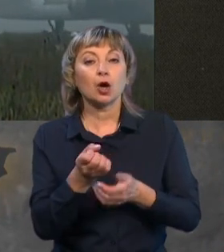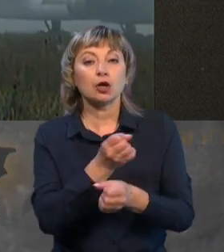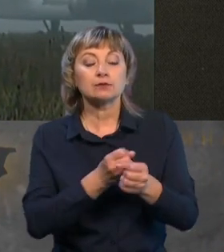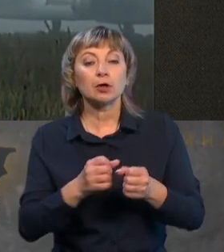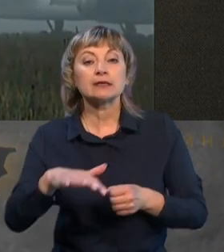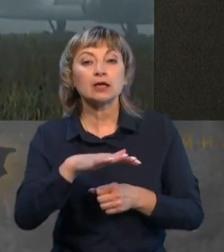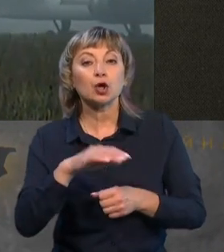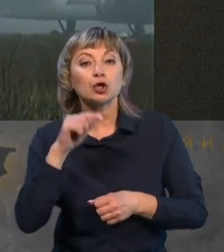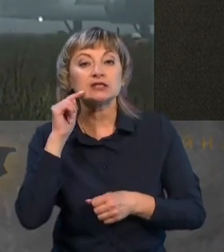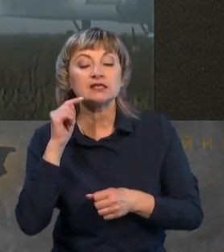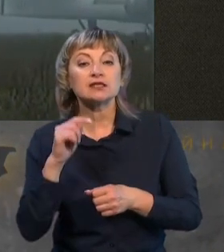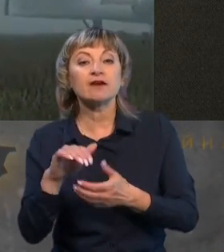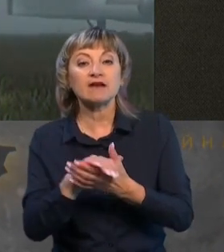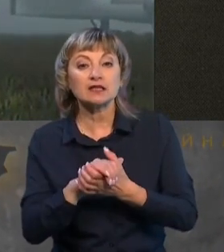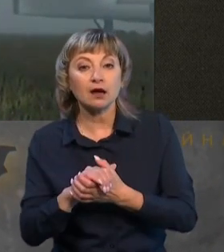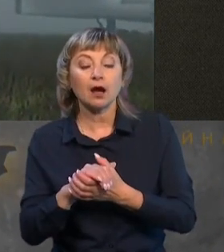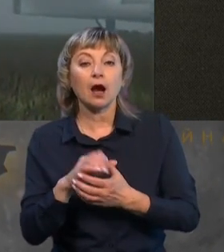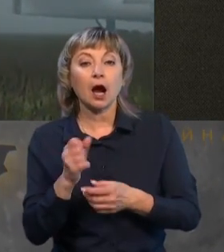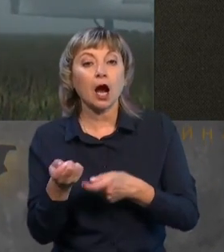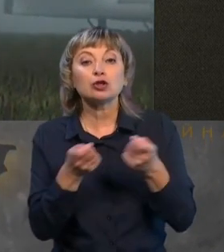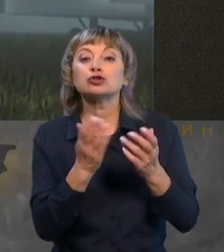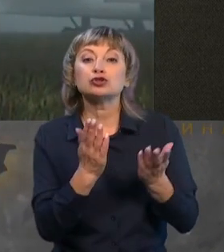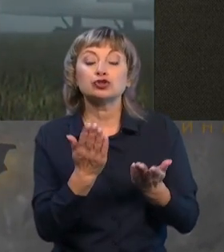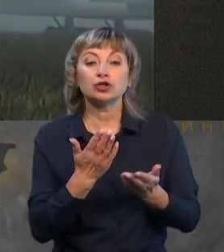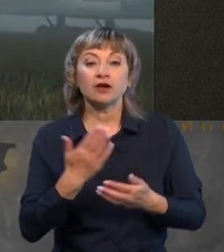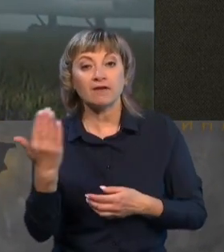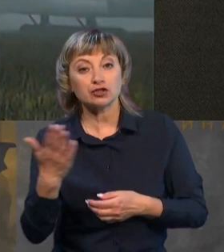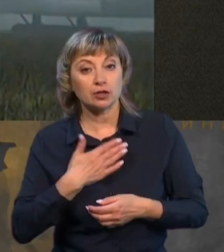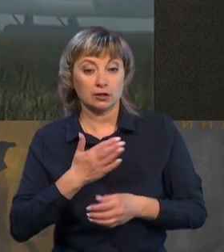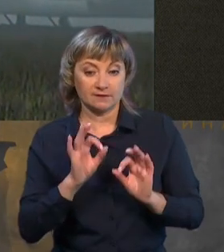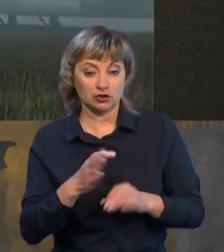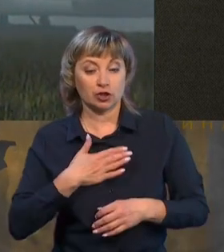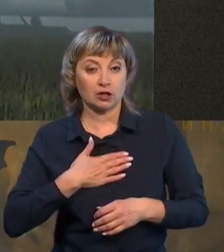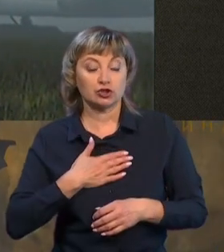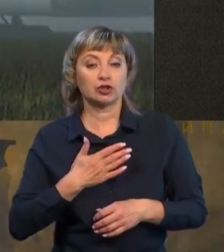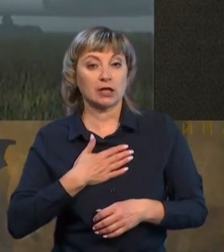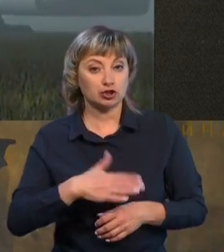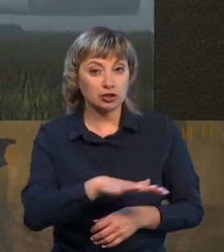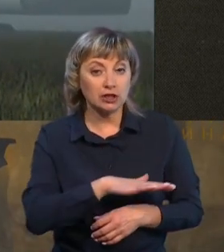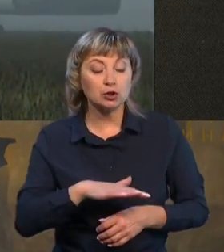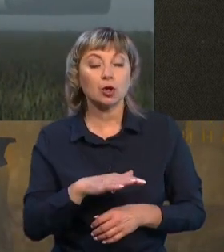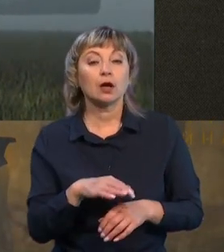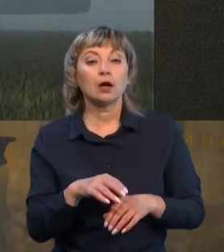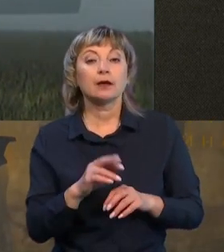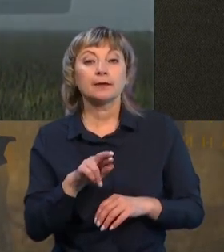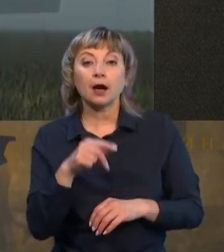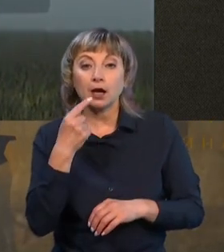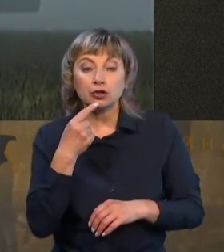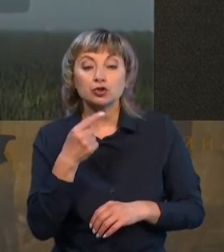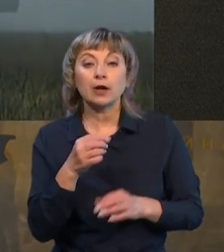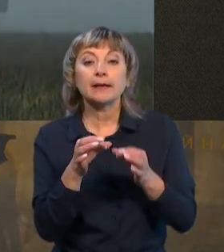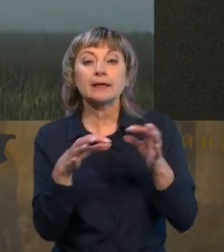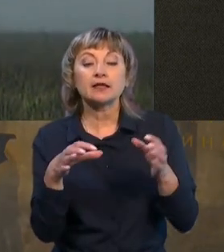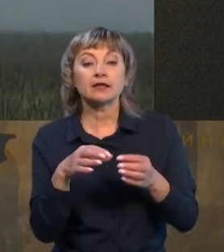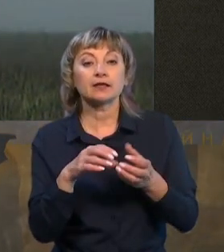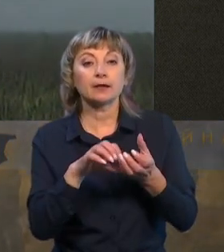Російської Федерації я казав а носії Це чиї ваші чи наш Ну звичайно наша Вони ж на нашій території так як я кажу і ядерні